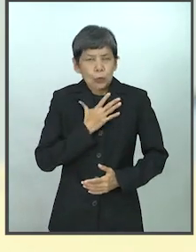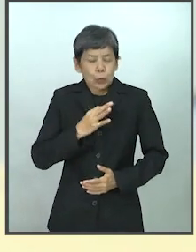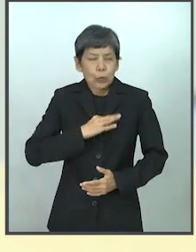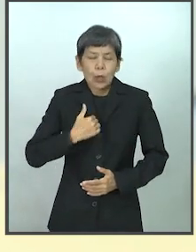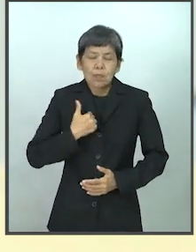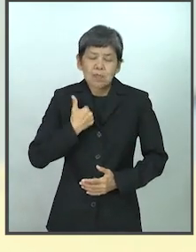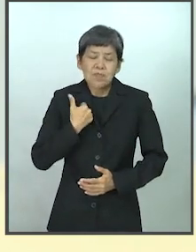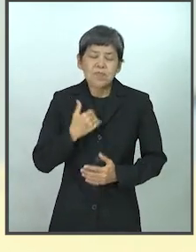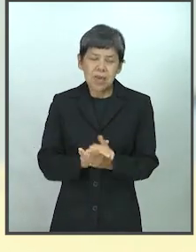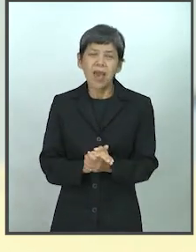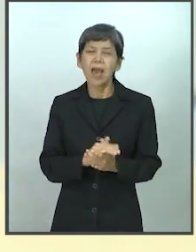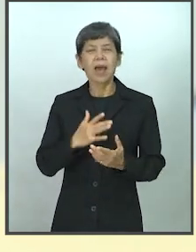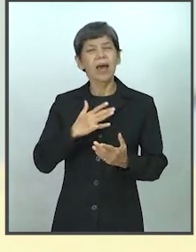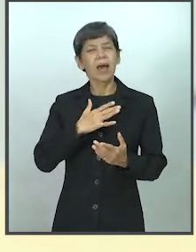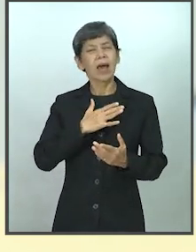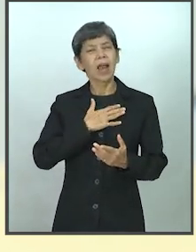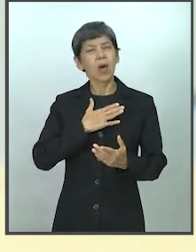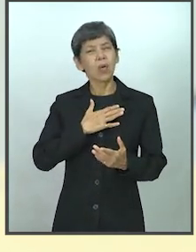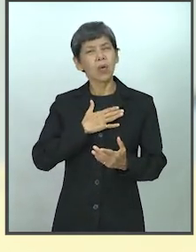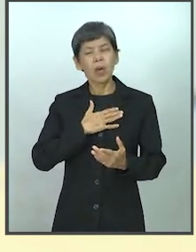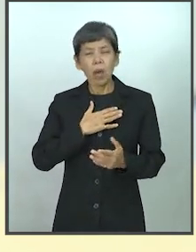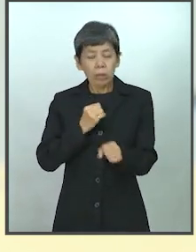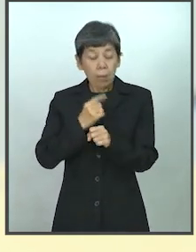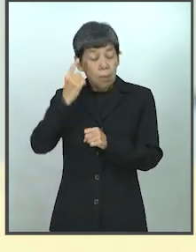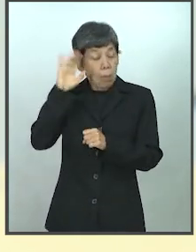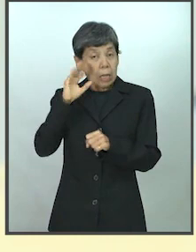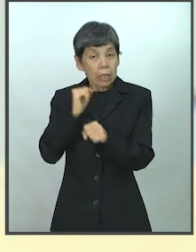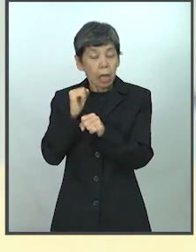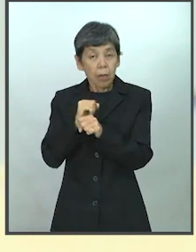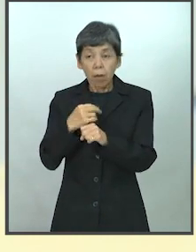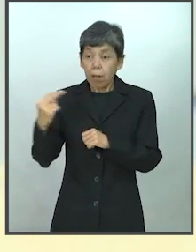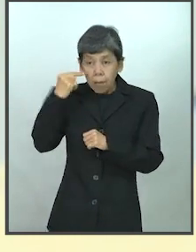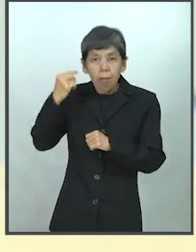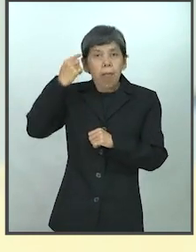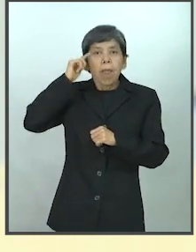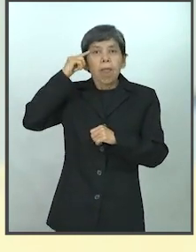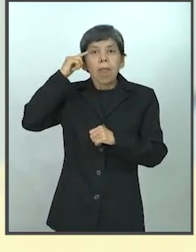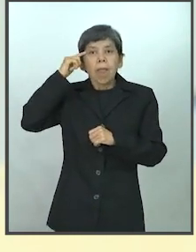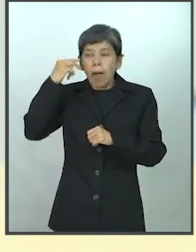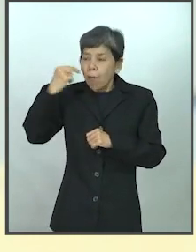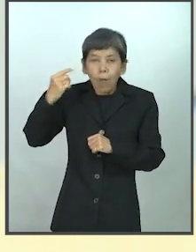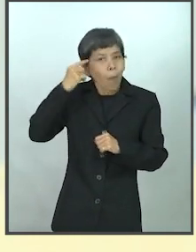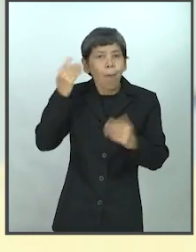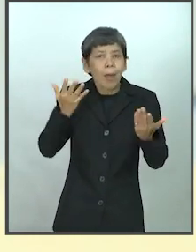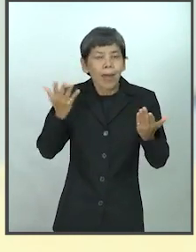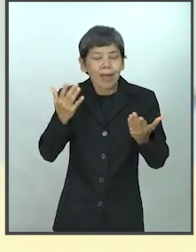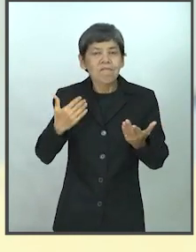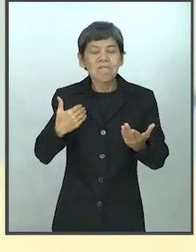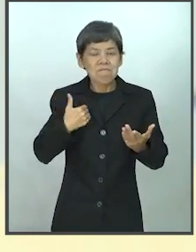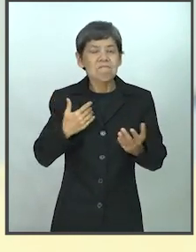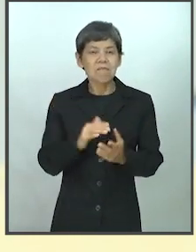งเป็นแบบเราคือทำไม่คิดว่าจะมีคน ติดตามไม่คิดว่าจะมี